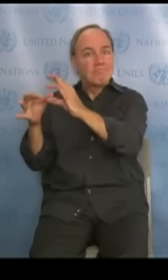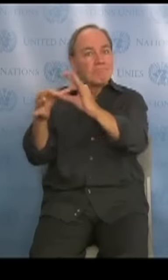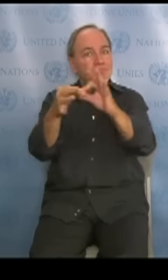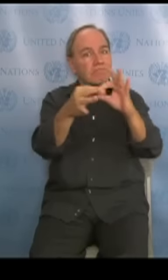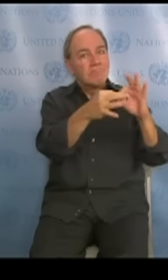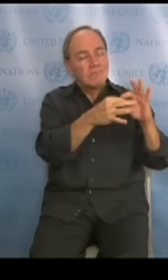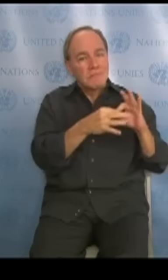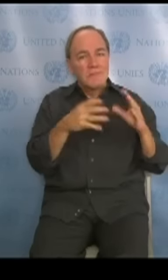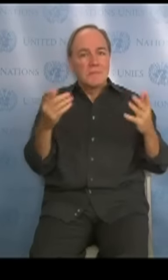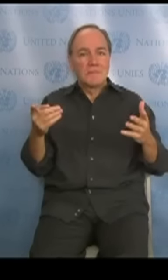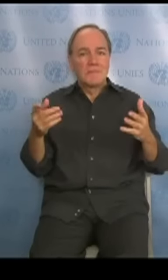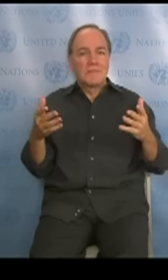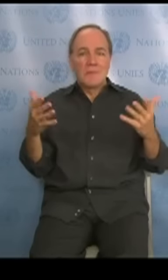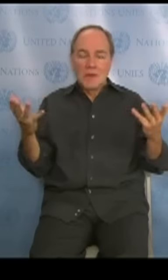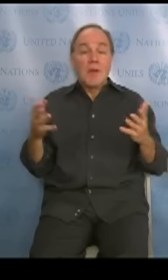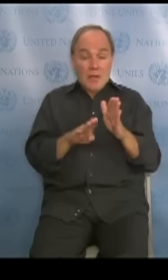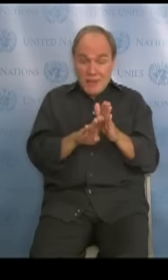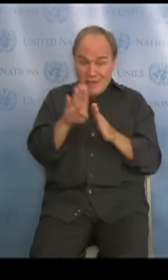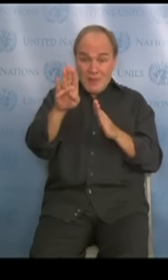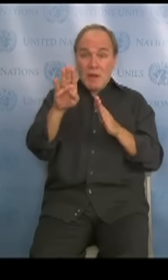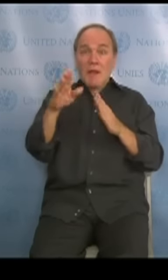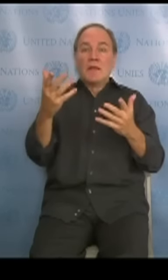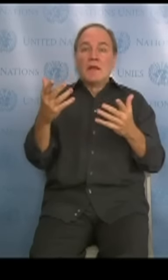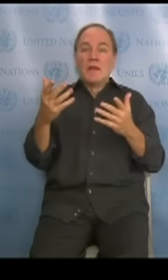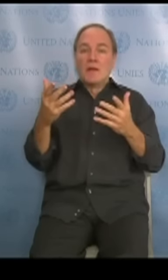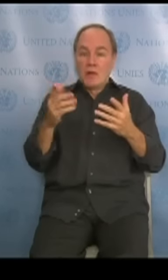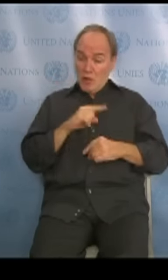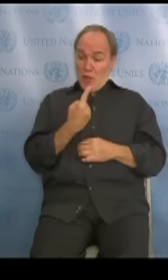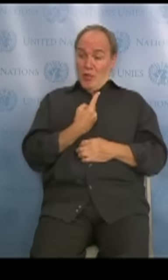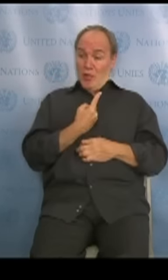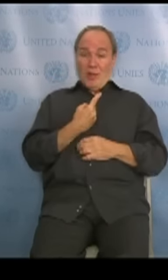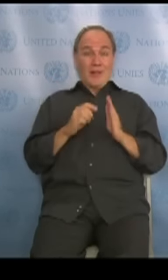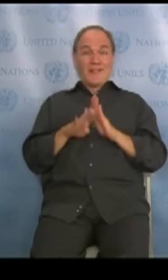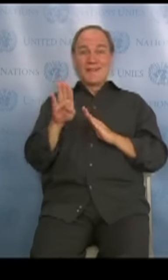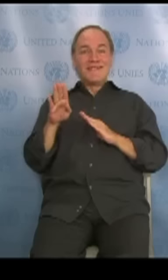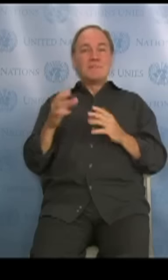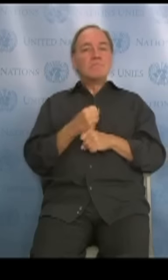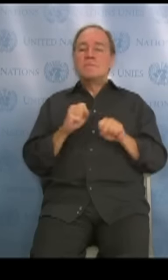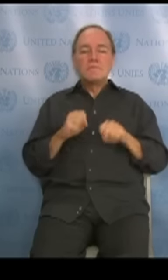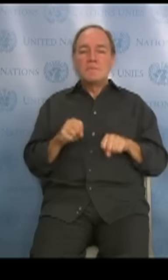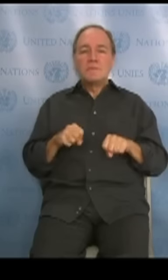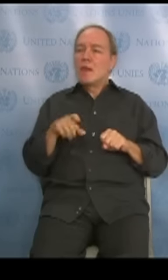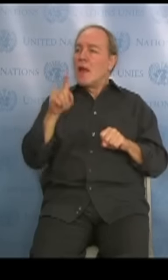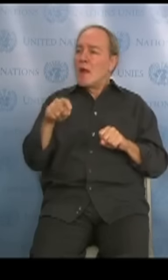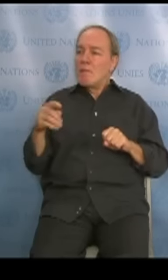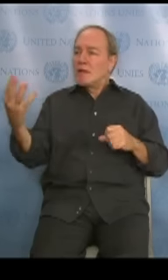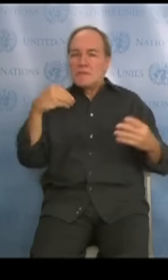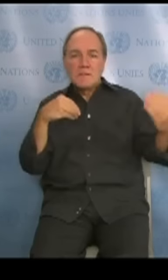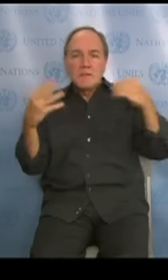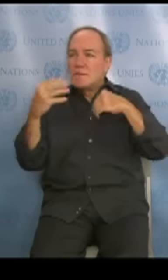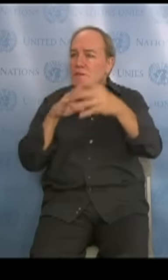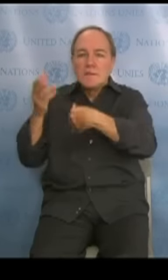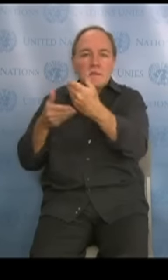Elle dépend de notre aptitude à réaliser les prérequis sécuritaires sans lesquels aucune